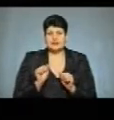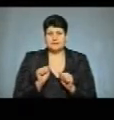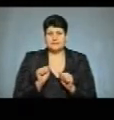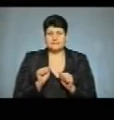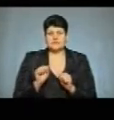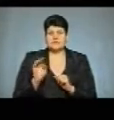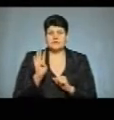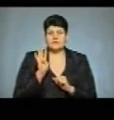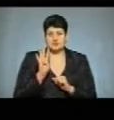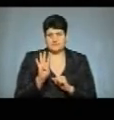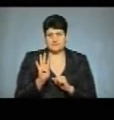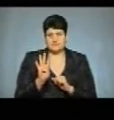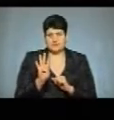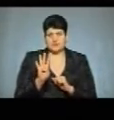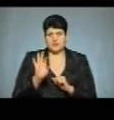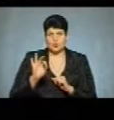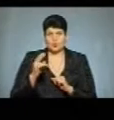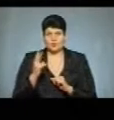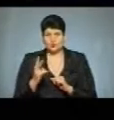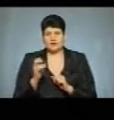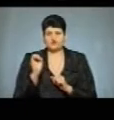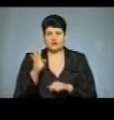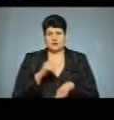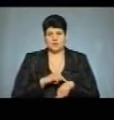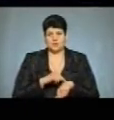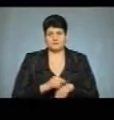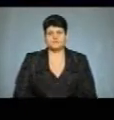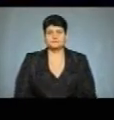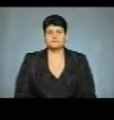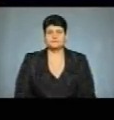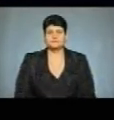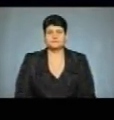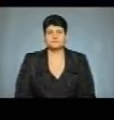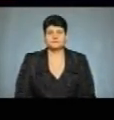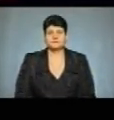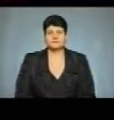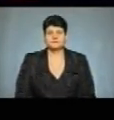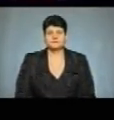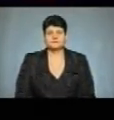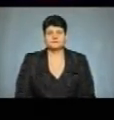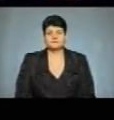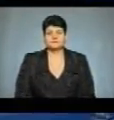на 4.02 на 14.00. Марта Жураваль, Андрій Бодак. Новини.